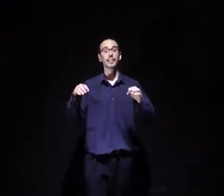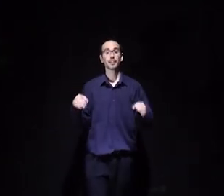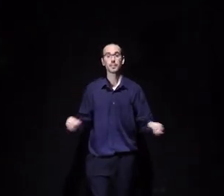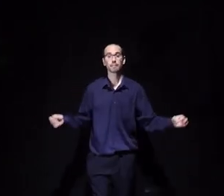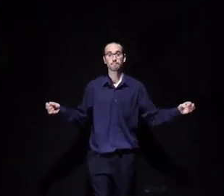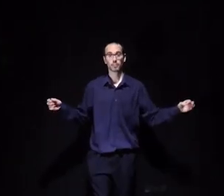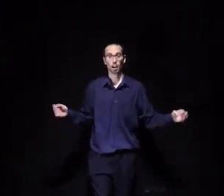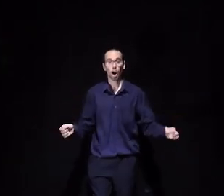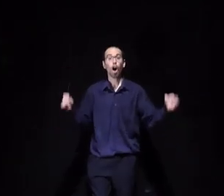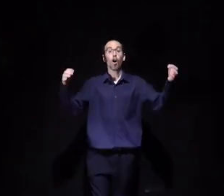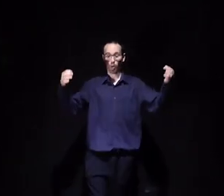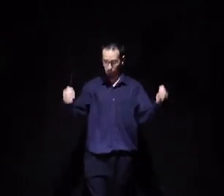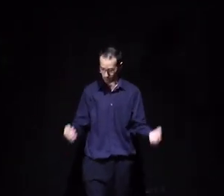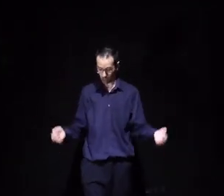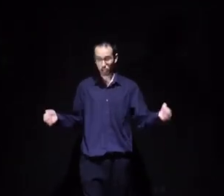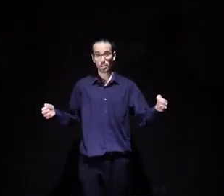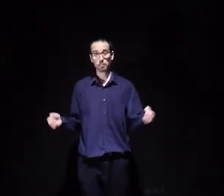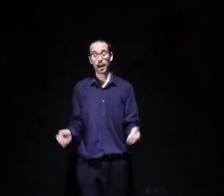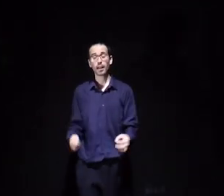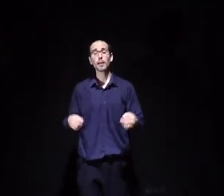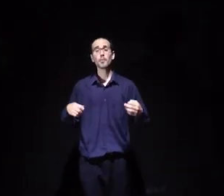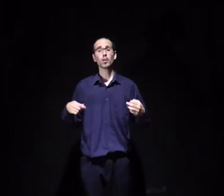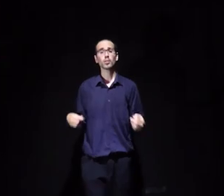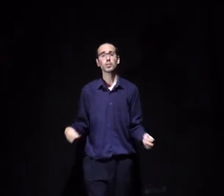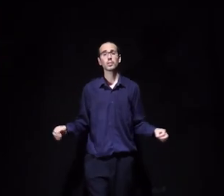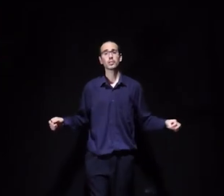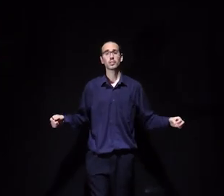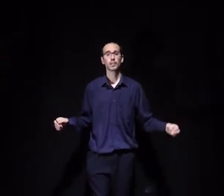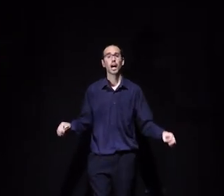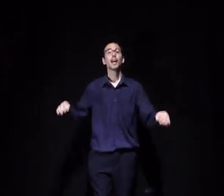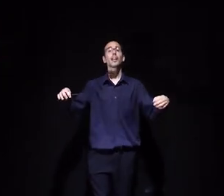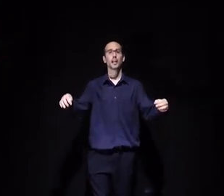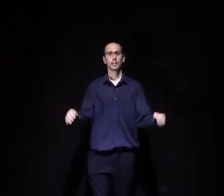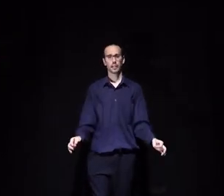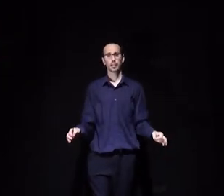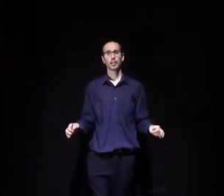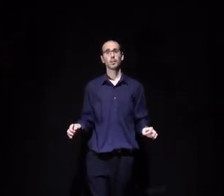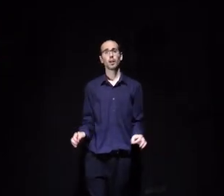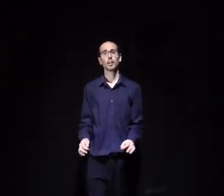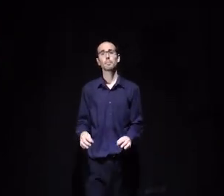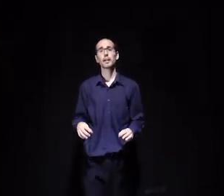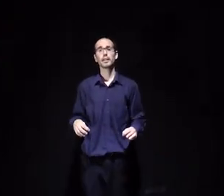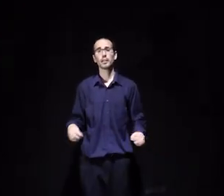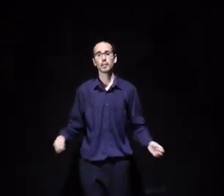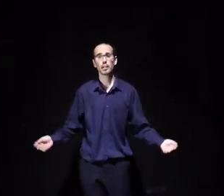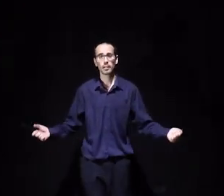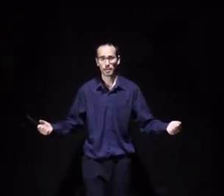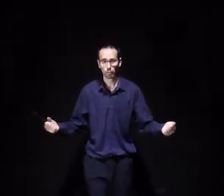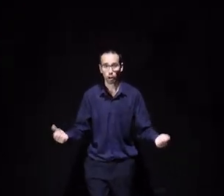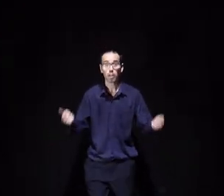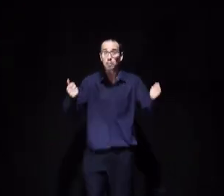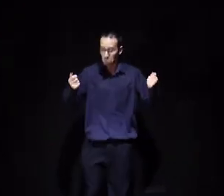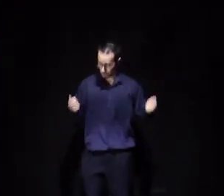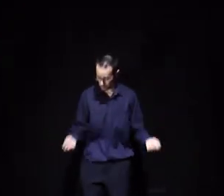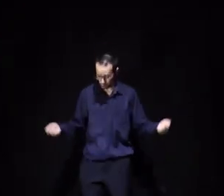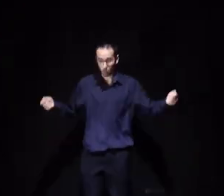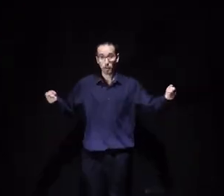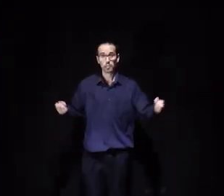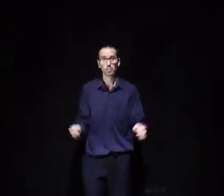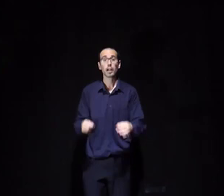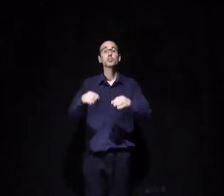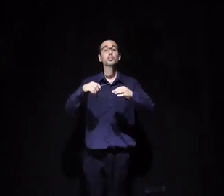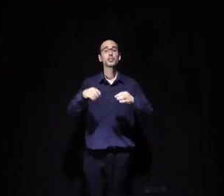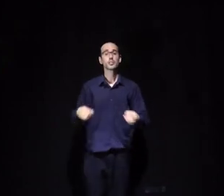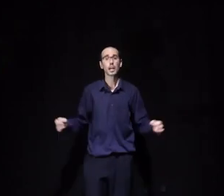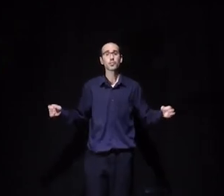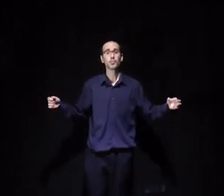estàs tranquil. Ho veu roig i et va l'amor, l'alegria o el perill. Si ho